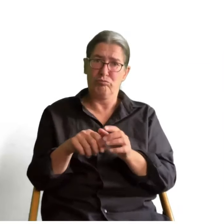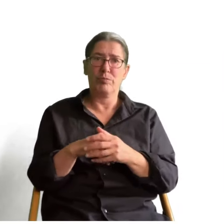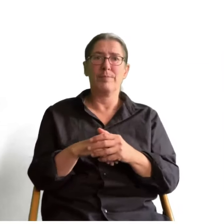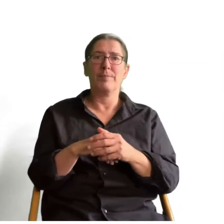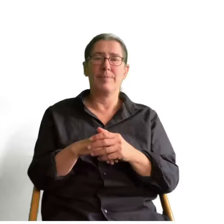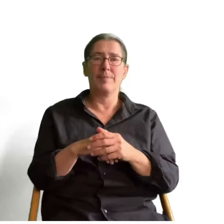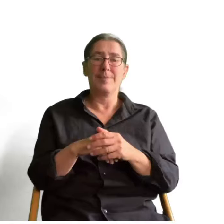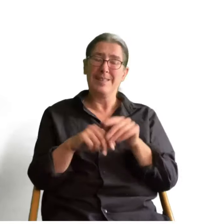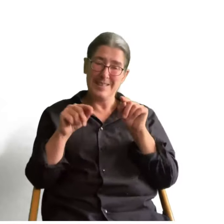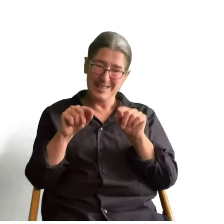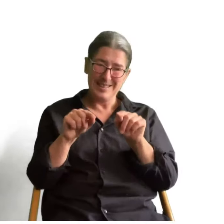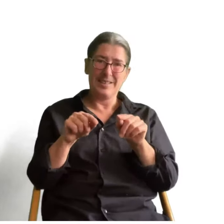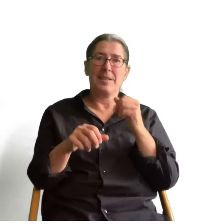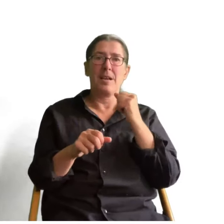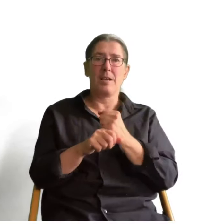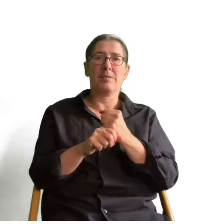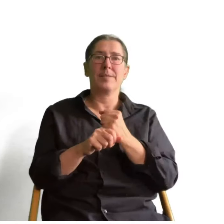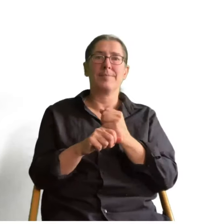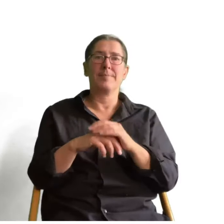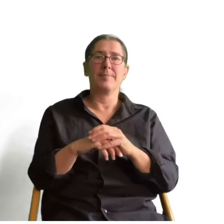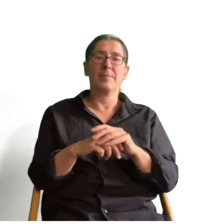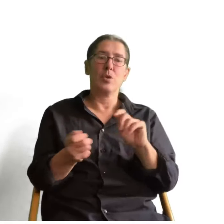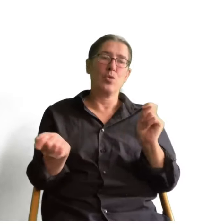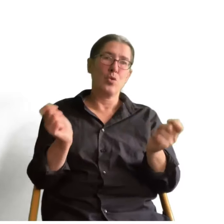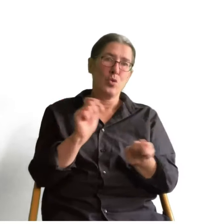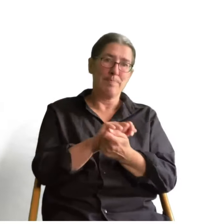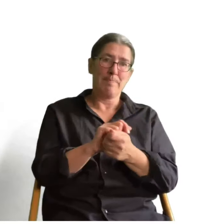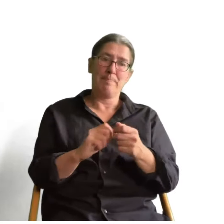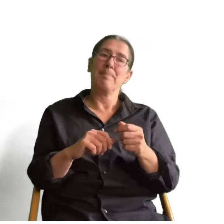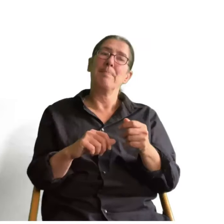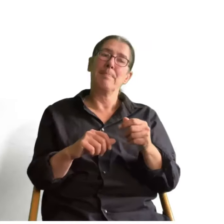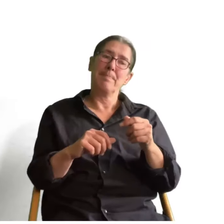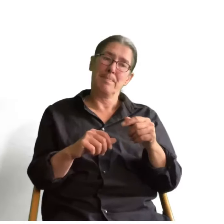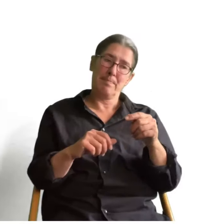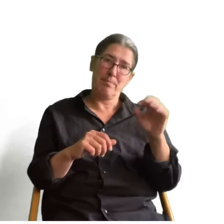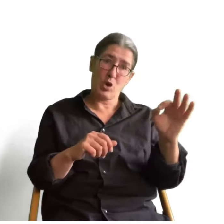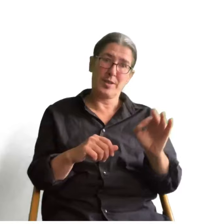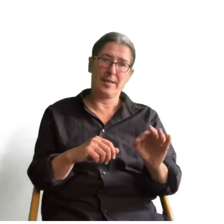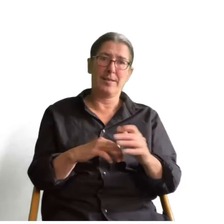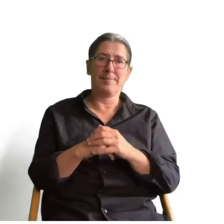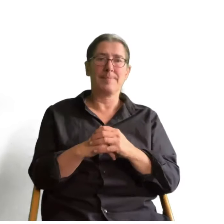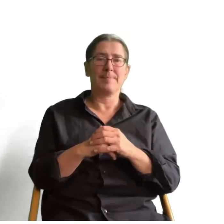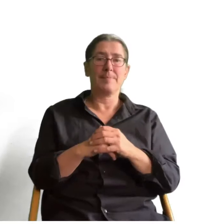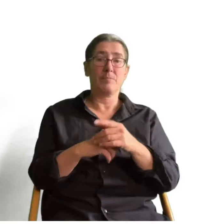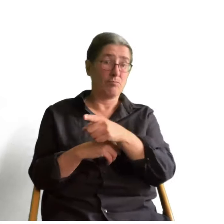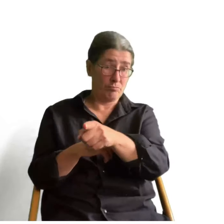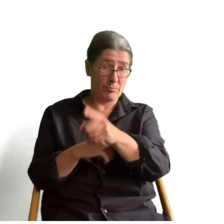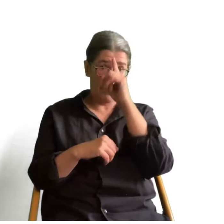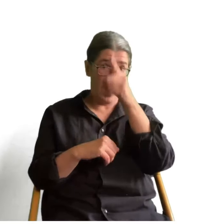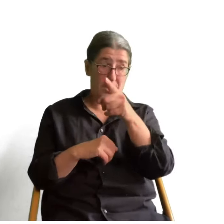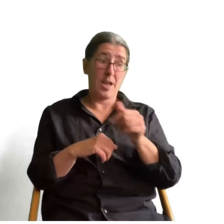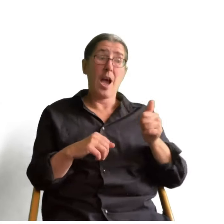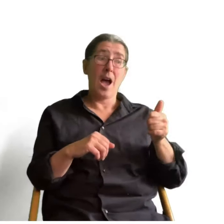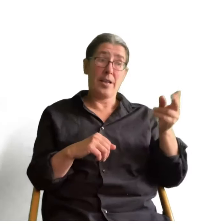60/100, wie wir ausgerechnet hatten, den kannst du auch in Prozent angeben.